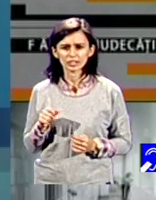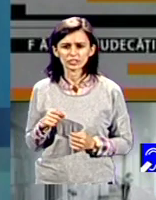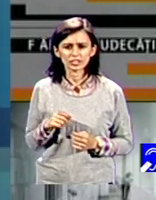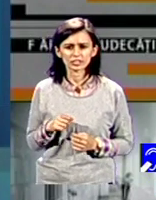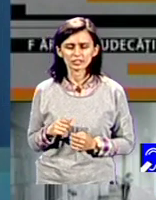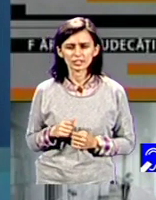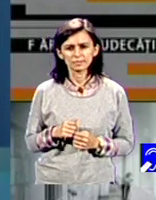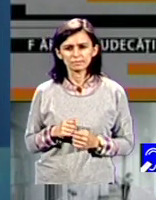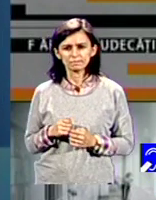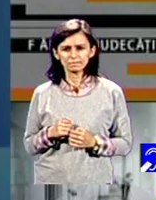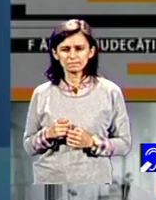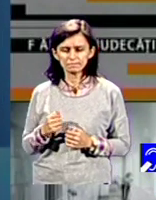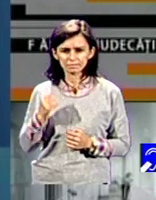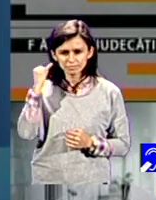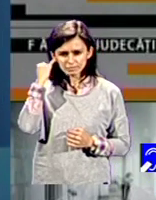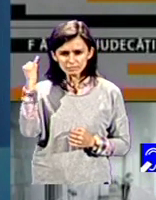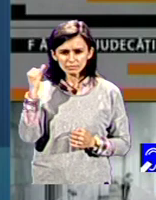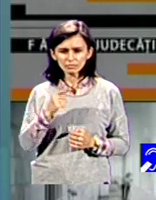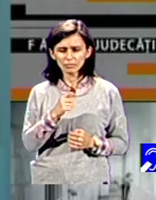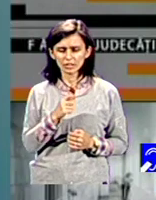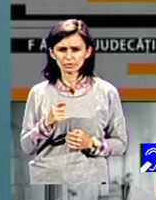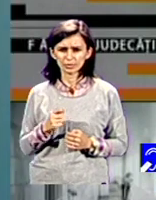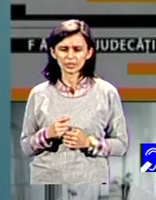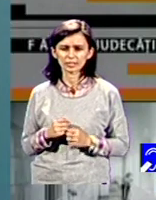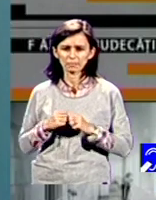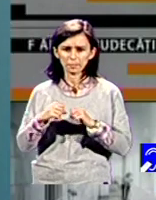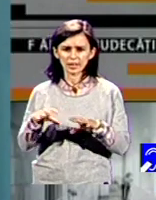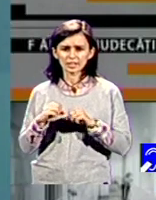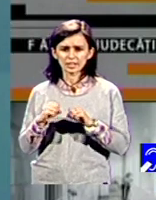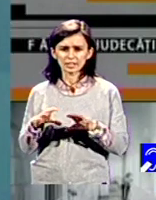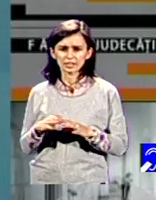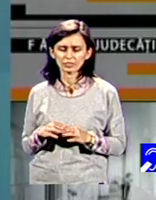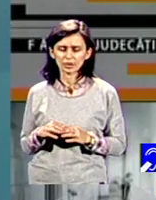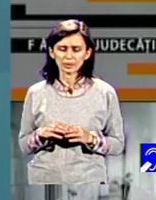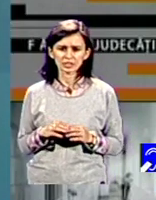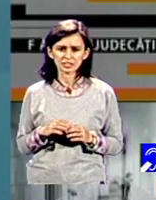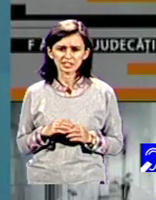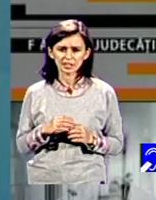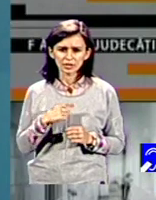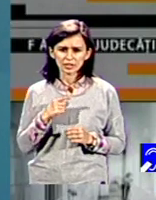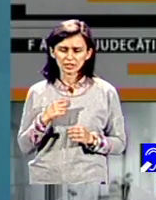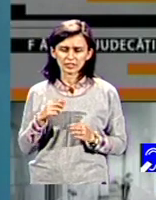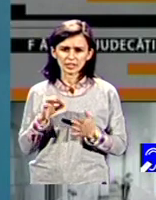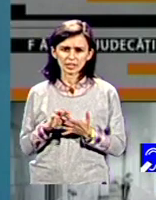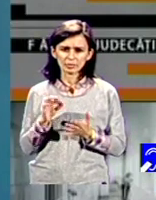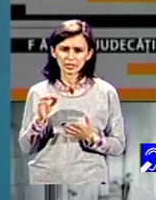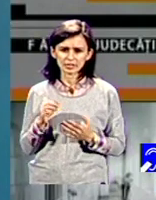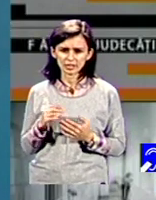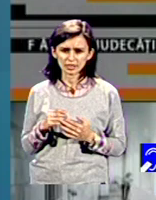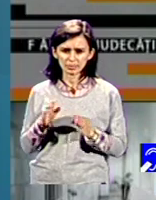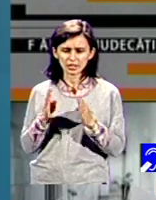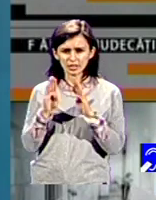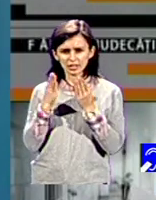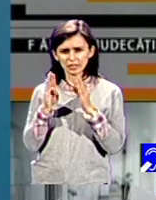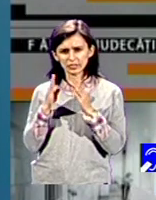platforma de anunțuri din trei litere Evident informații complete pentru că acolo le putem da vor fi prezente doamnelor domnilor pe